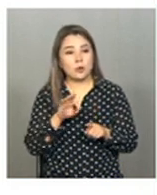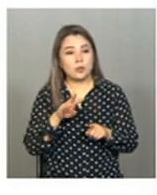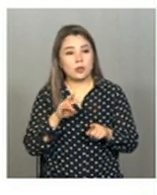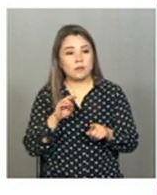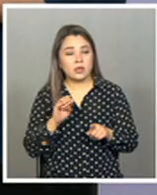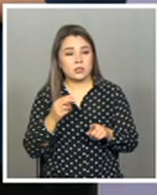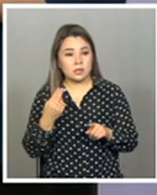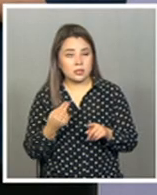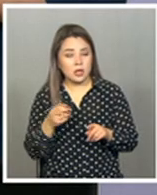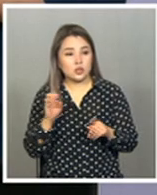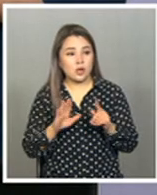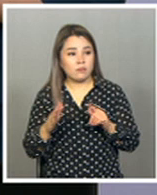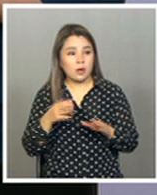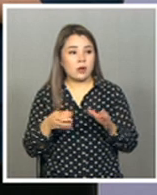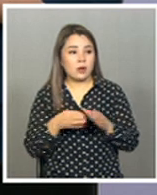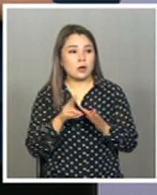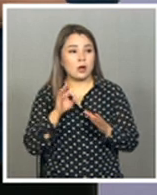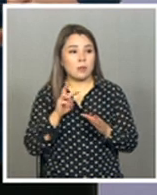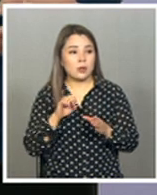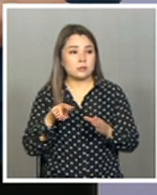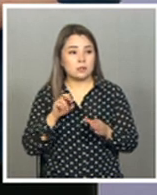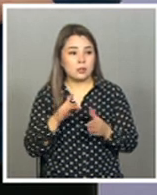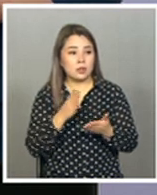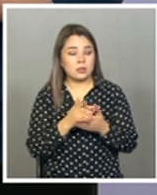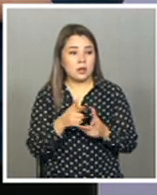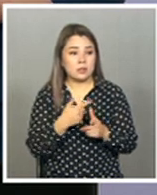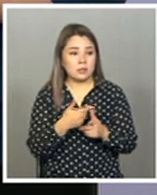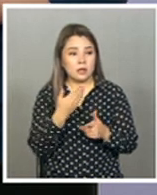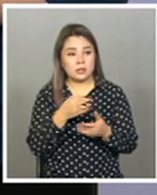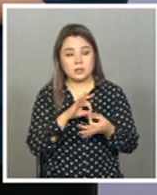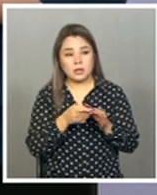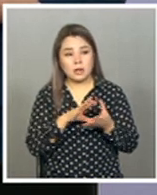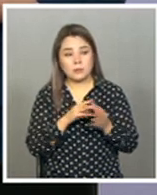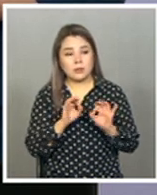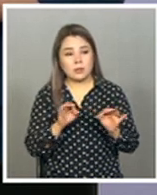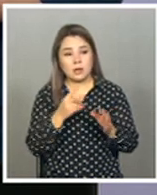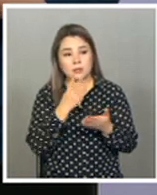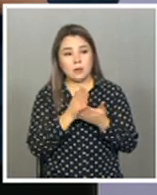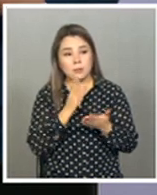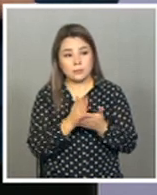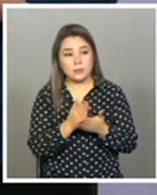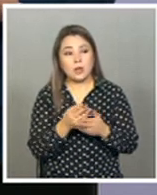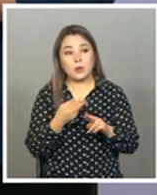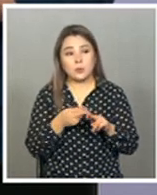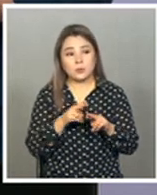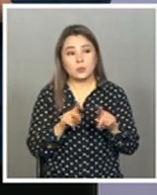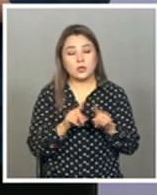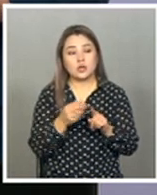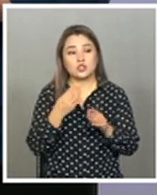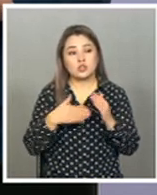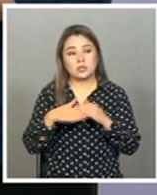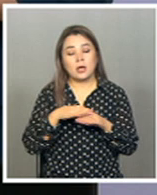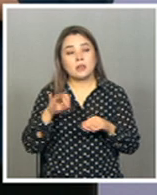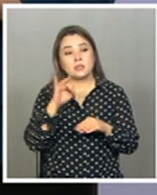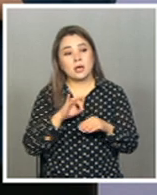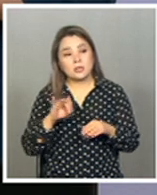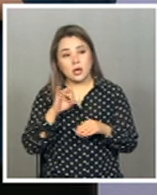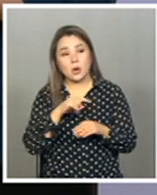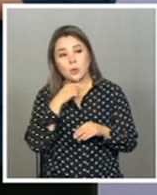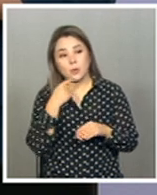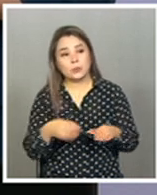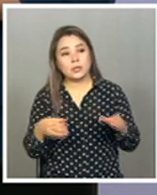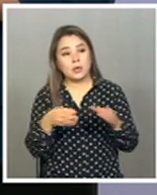Еуропада Командар деп айтылғаны туралы деректерде айтылып кетеді. Сондай ақ шығыс тарихшылары мен орыс